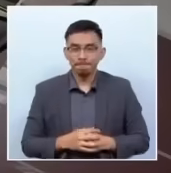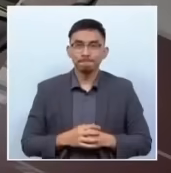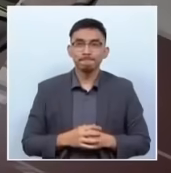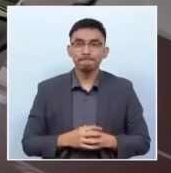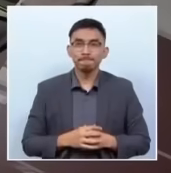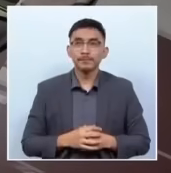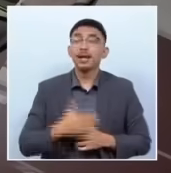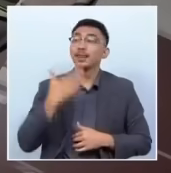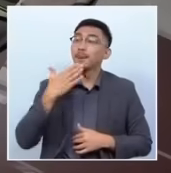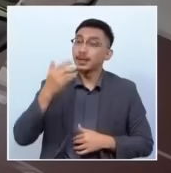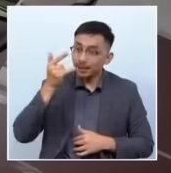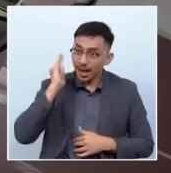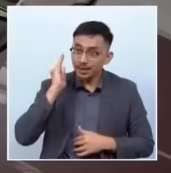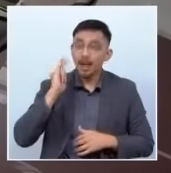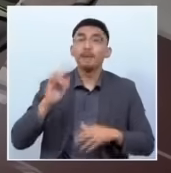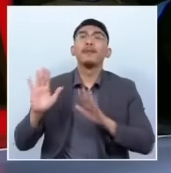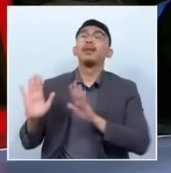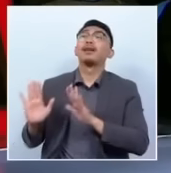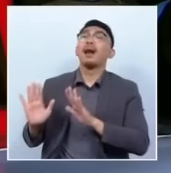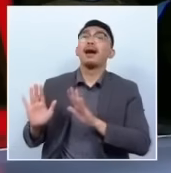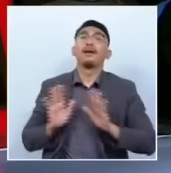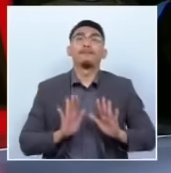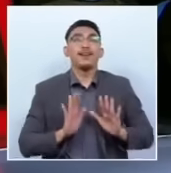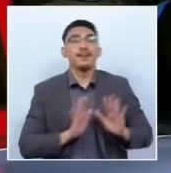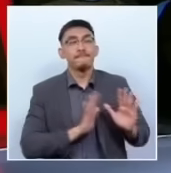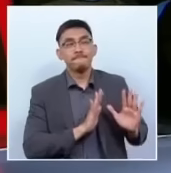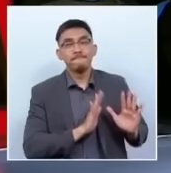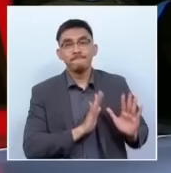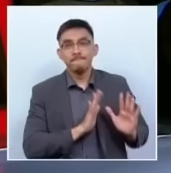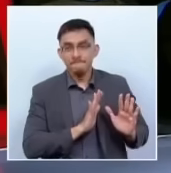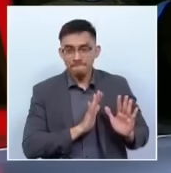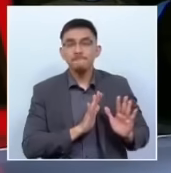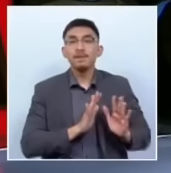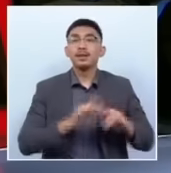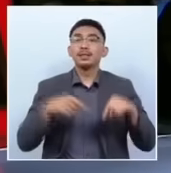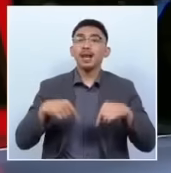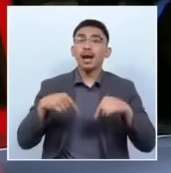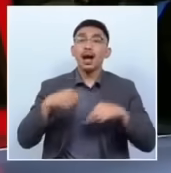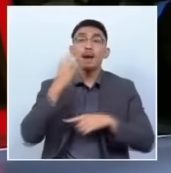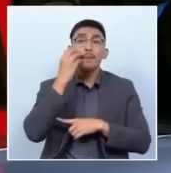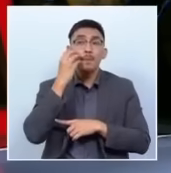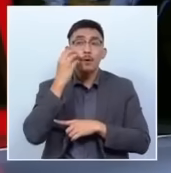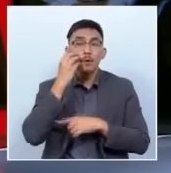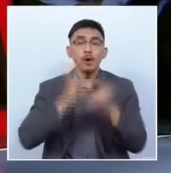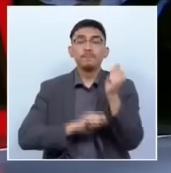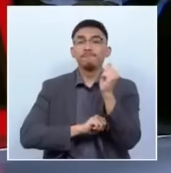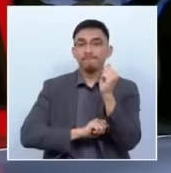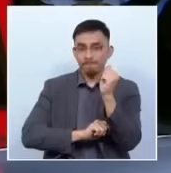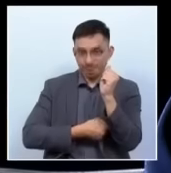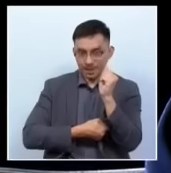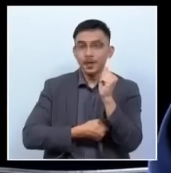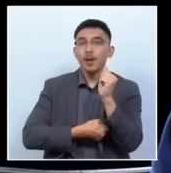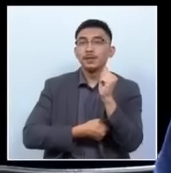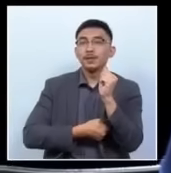tenang dulu tenang dulu kami persilakan Pak Prabowo untuk tanggapan dari pernyataan Pak